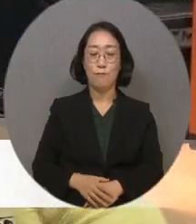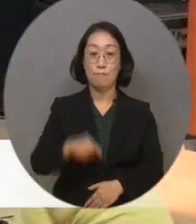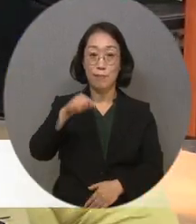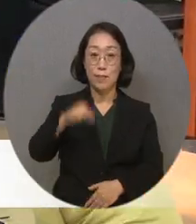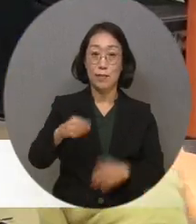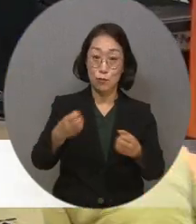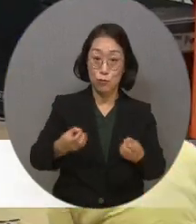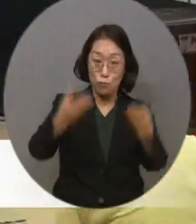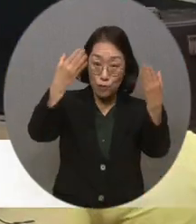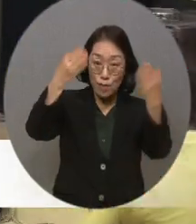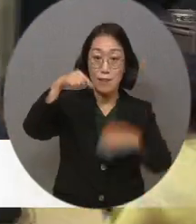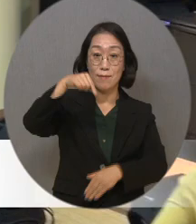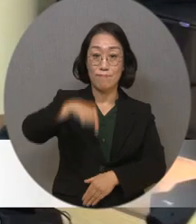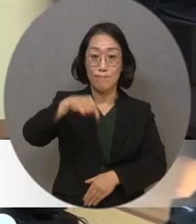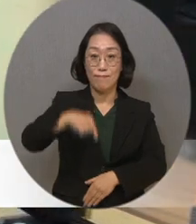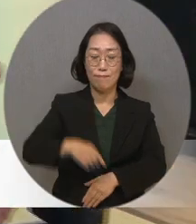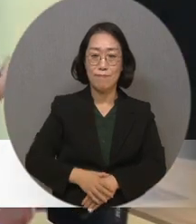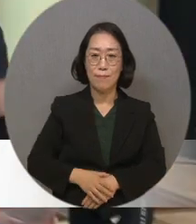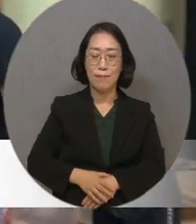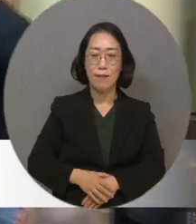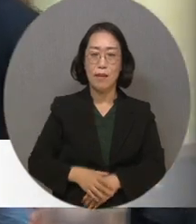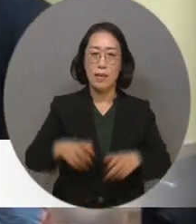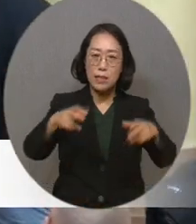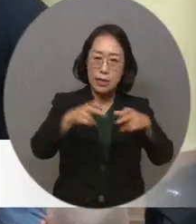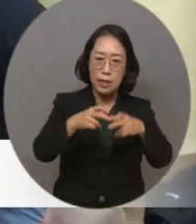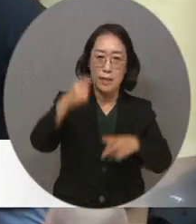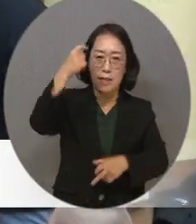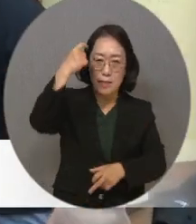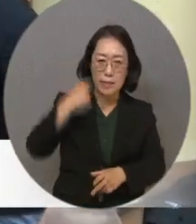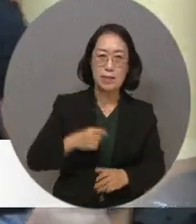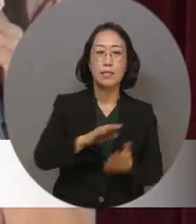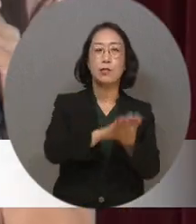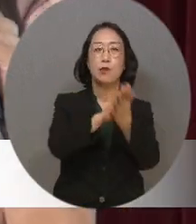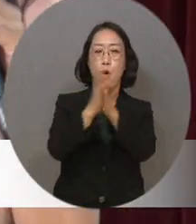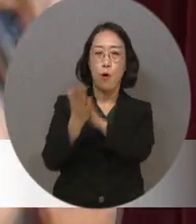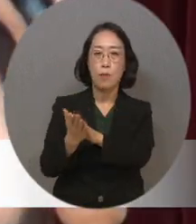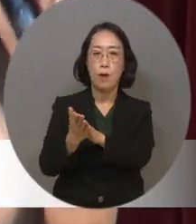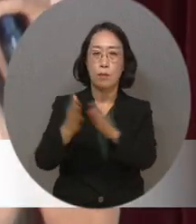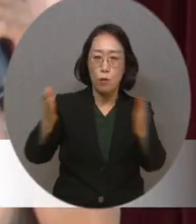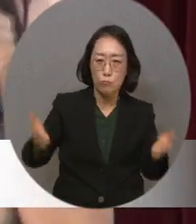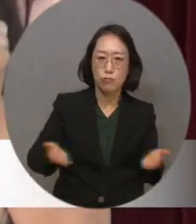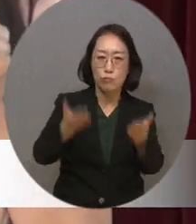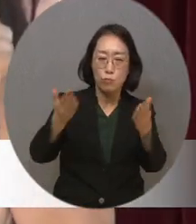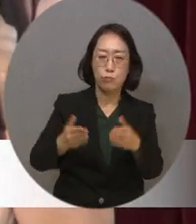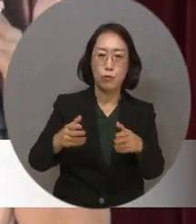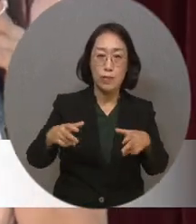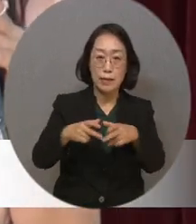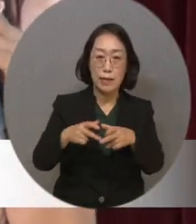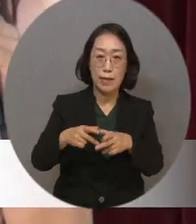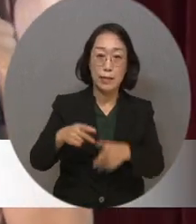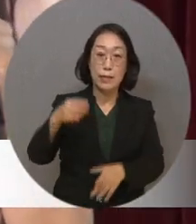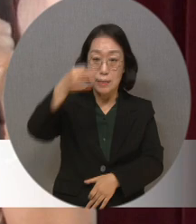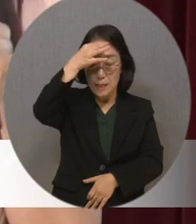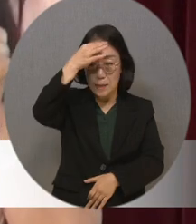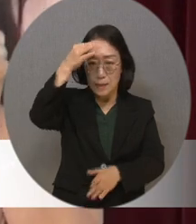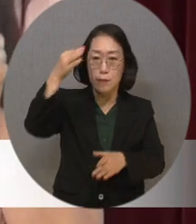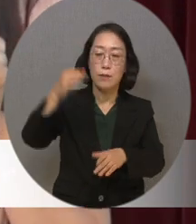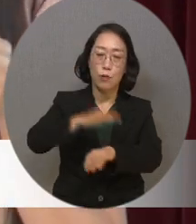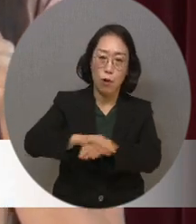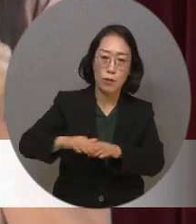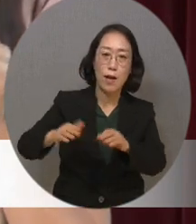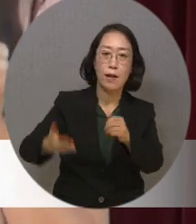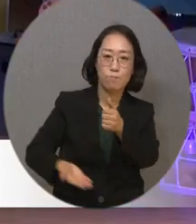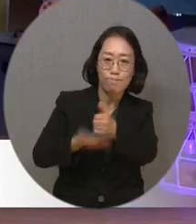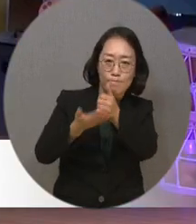2023 장애인예술제는 국민의 장애인에 대한 인식 전환과 장애인의 재능을 고취시키기 위해 만들어진